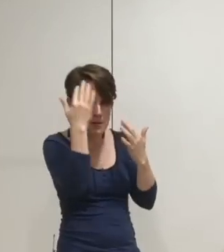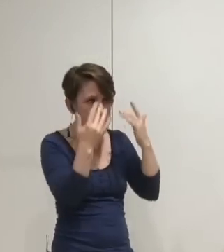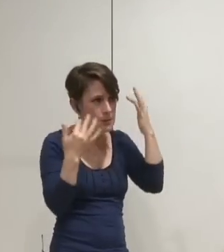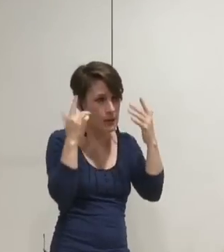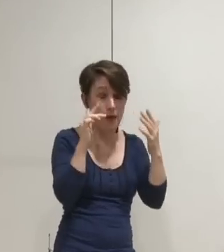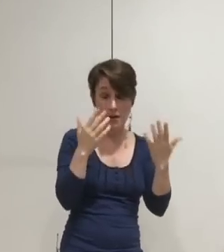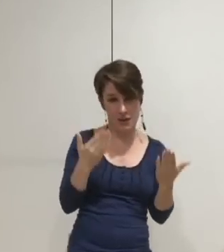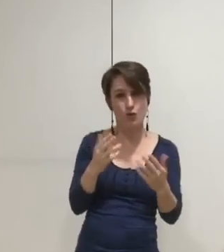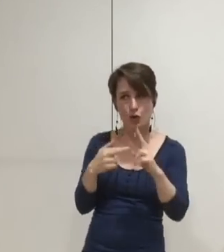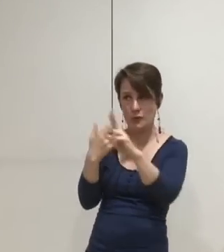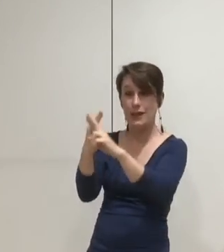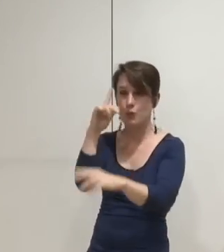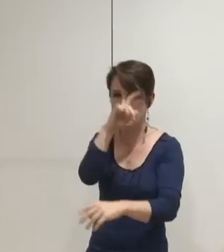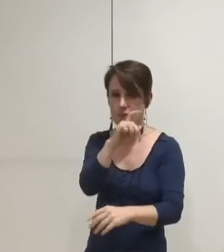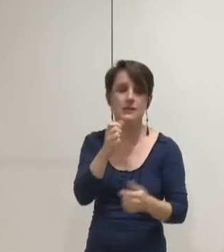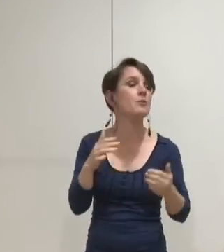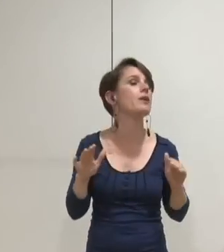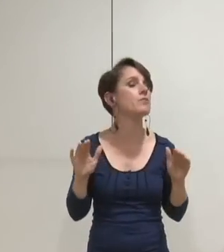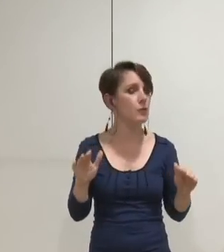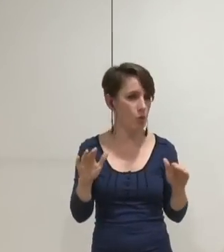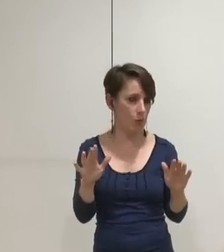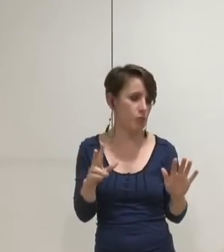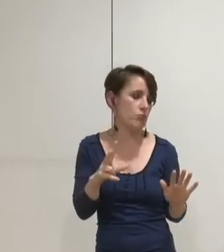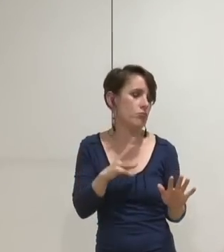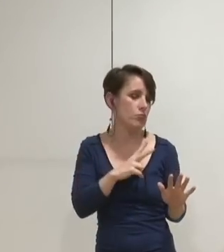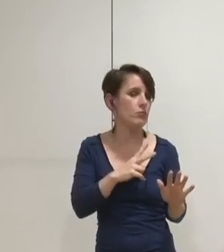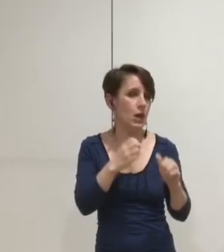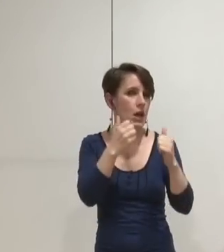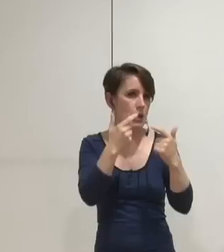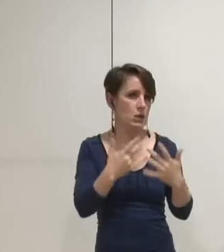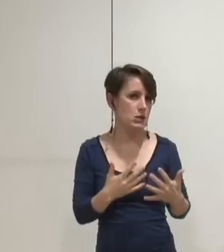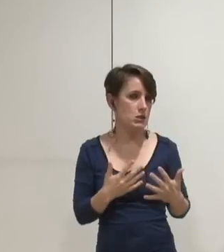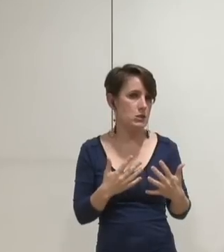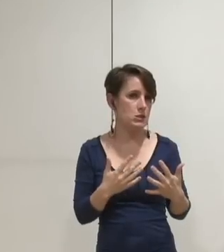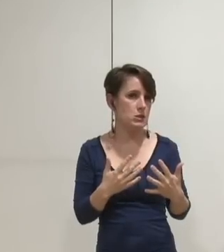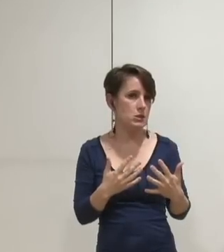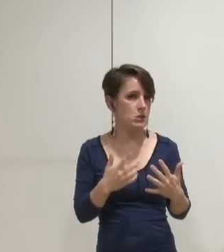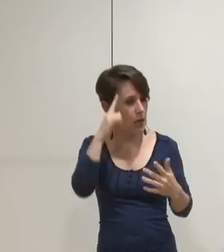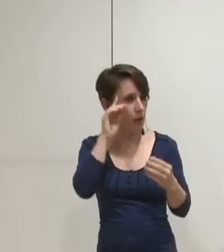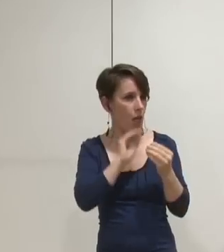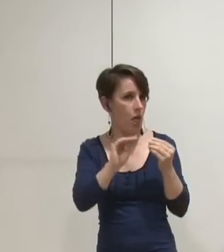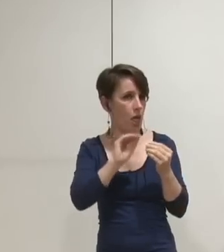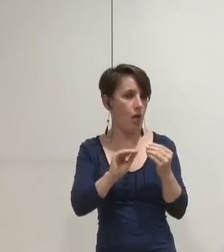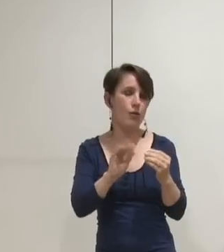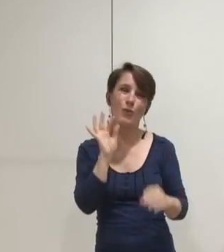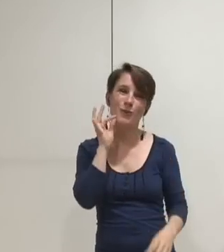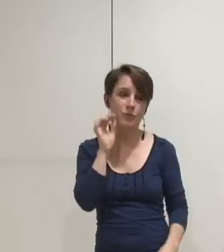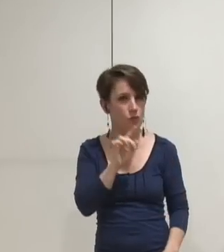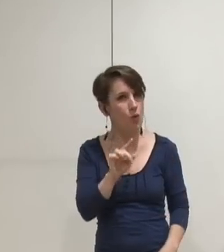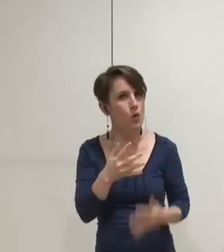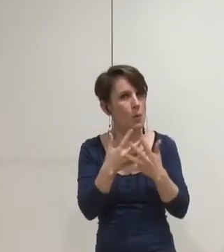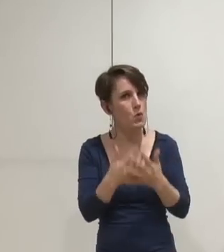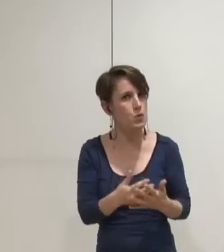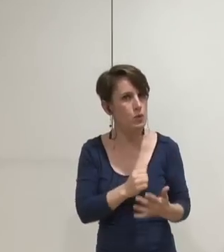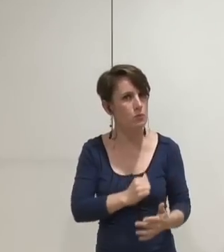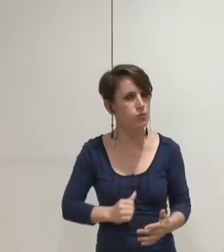compliqué de répondre il y en a quand mêmeel quelquesunes qui ne sont pas légères nous allons demander aux